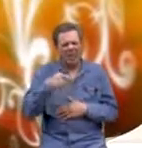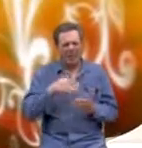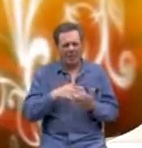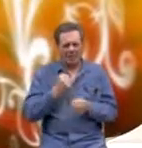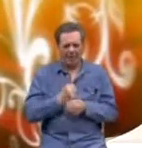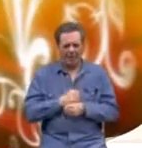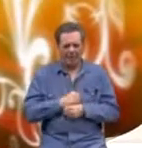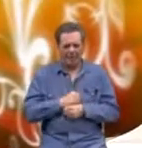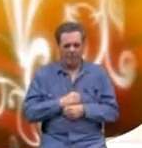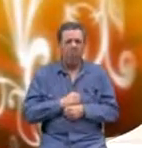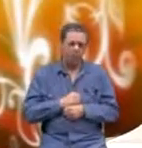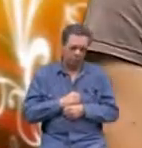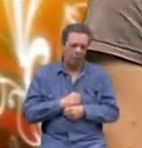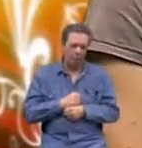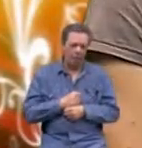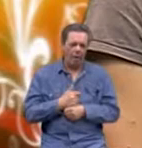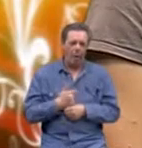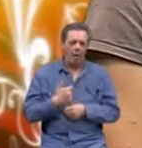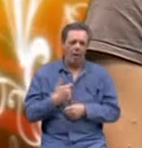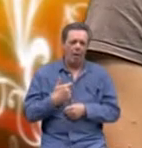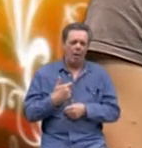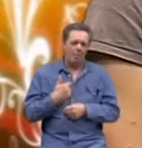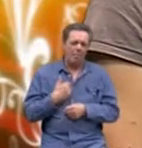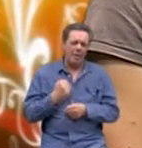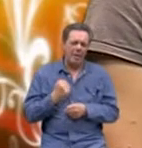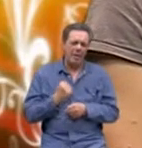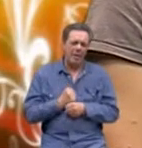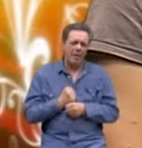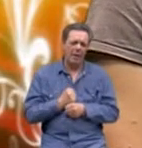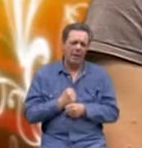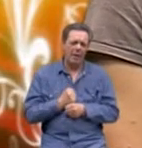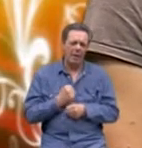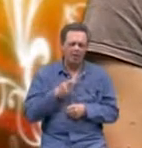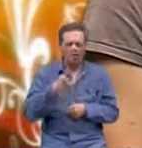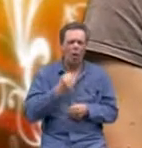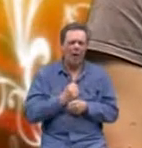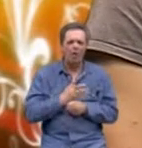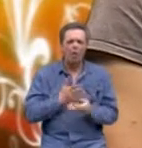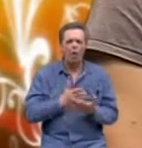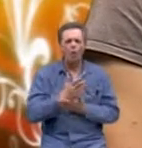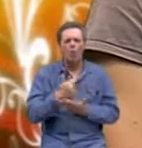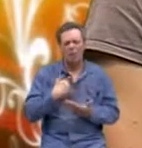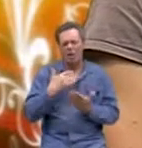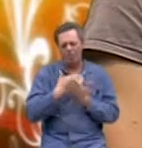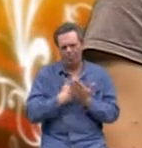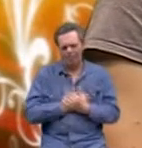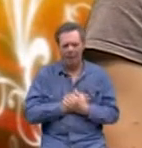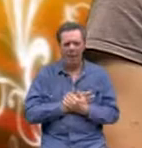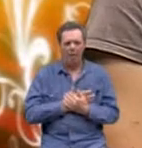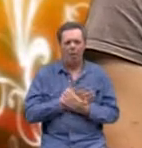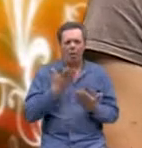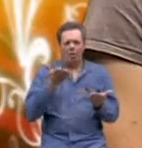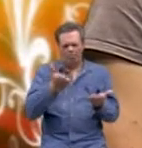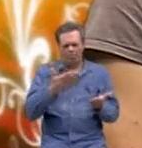to sigurno imate. Da, mi kroz to radimo zapravo i kroz sve naše programe. Ono što sam već